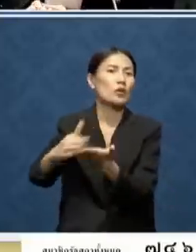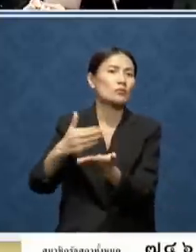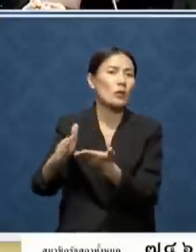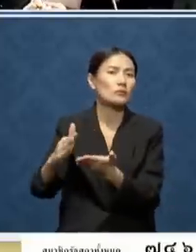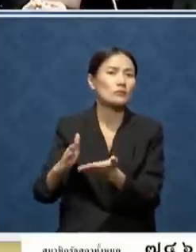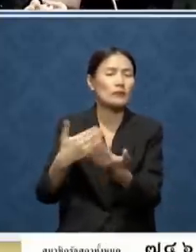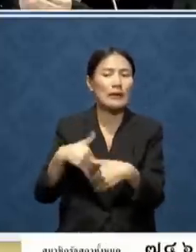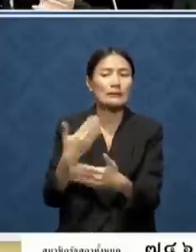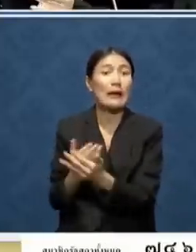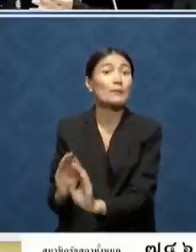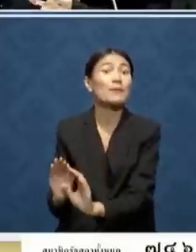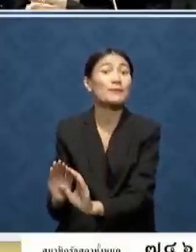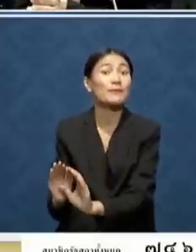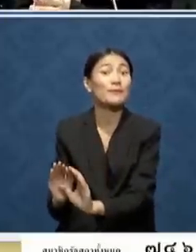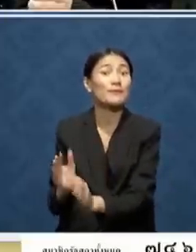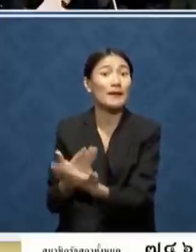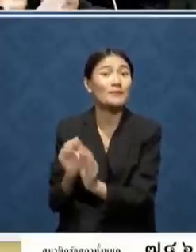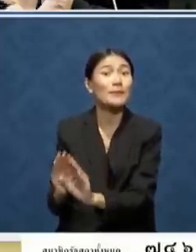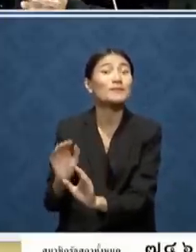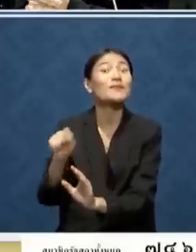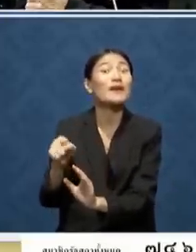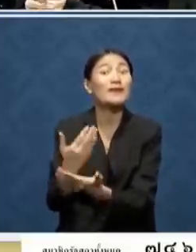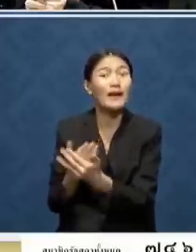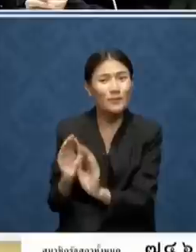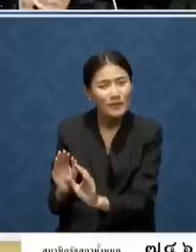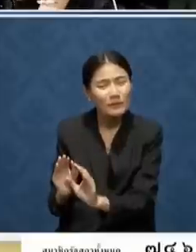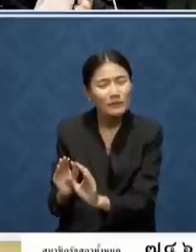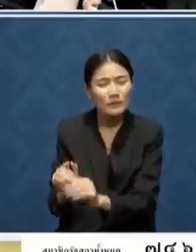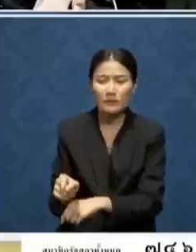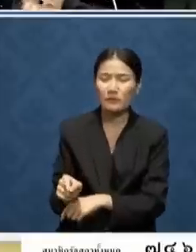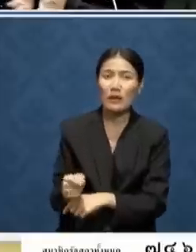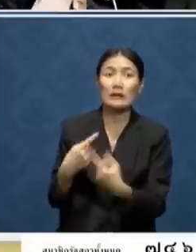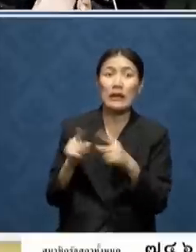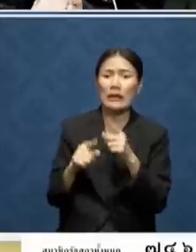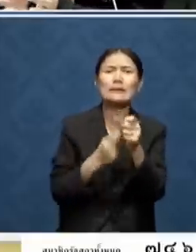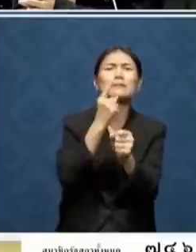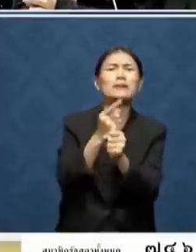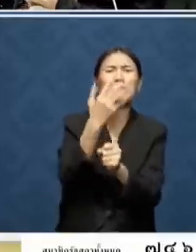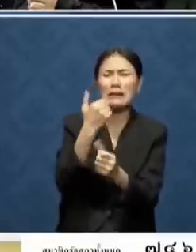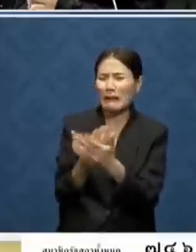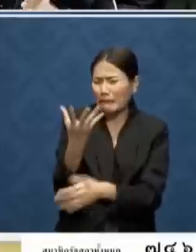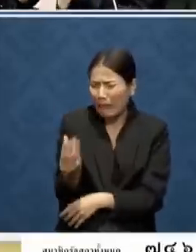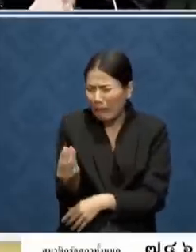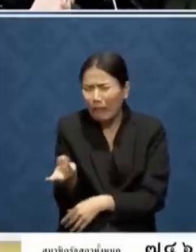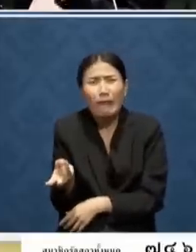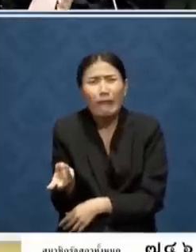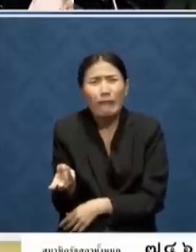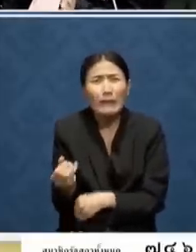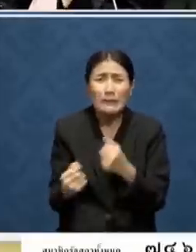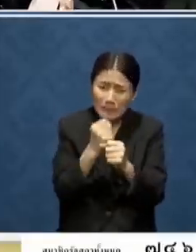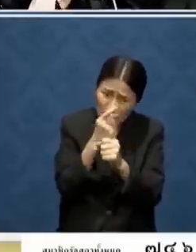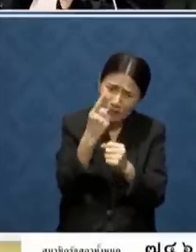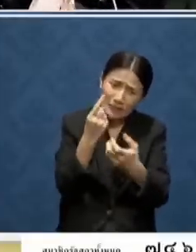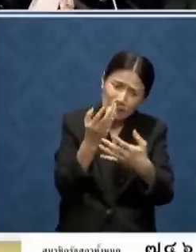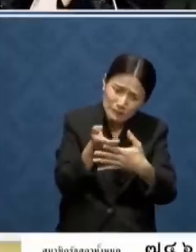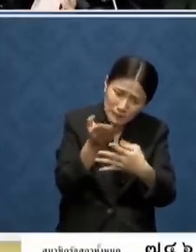เงินคงคลังเพราะว่าแต่ว่าเงินคงคลังเนี่ยโดยปกติแล้วเนี่ยในระหว่างปีก็จะเหลือไม่มากนะคะเอ่อต้นปีปลายปีเราอาจจะ